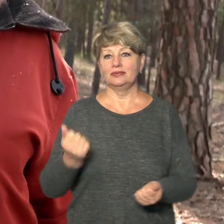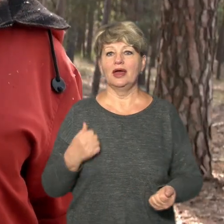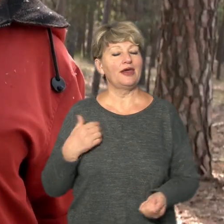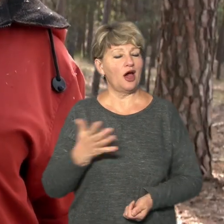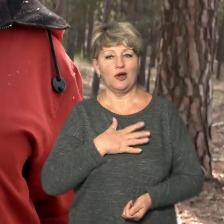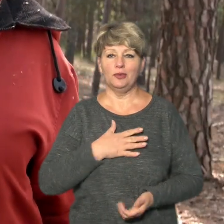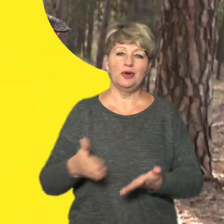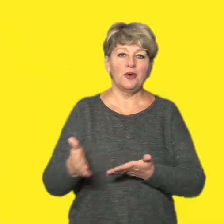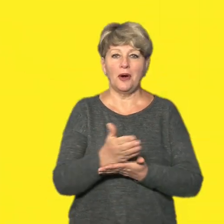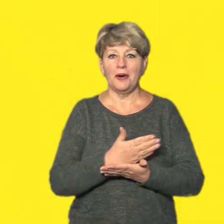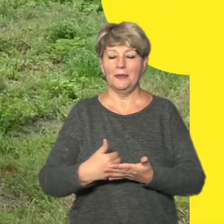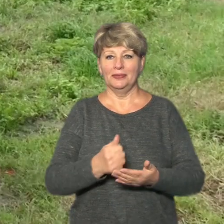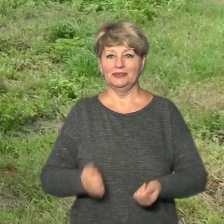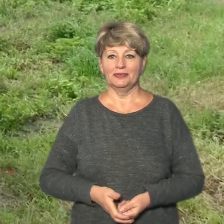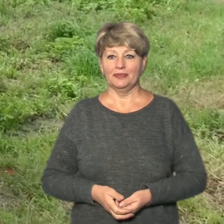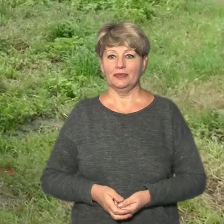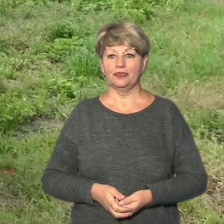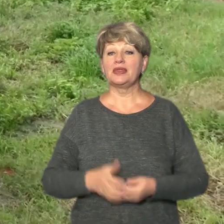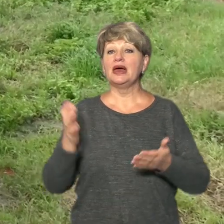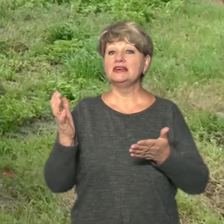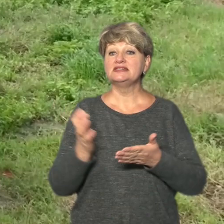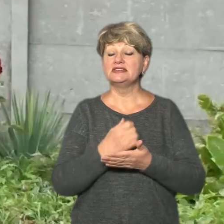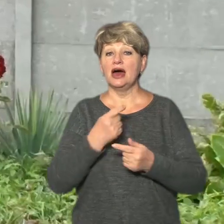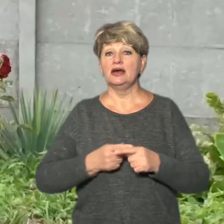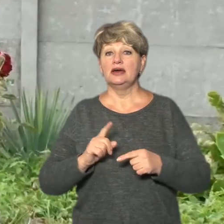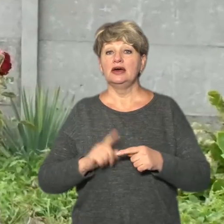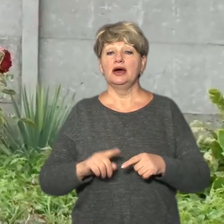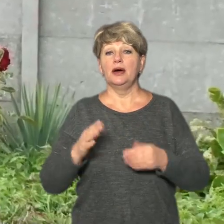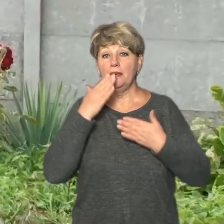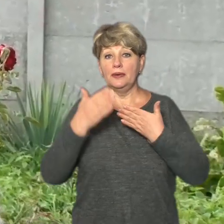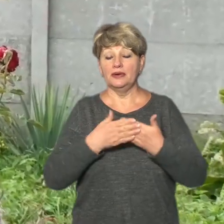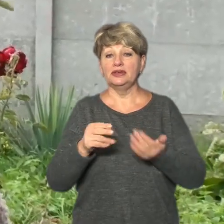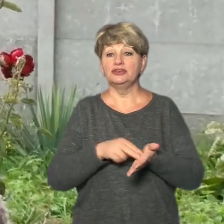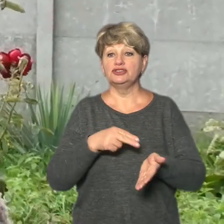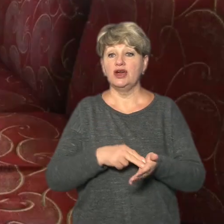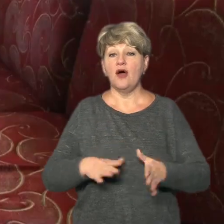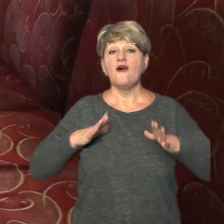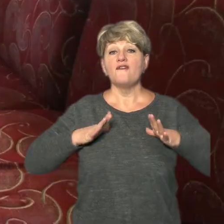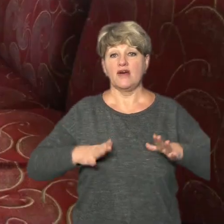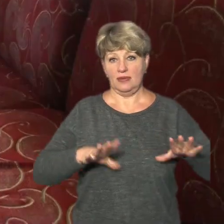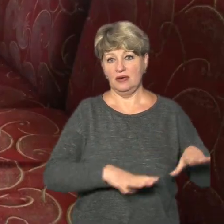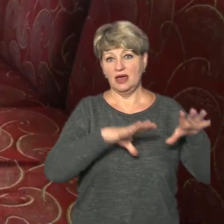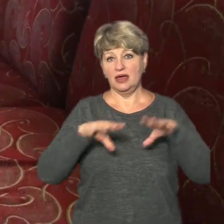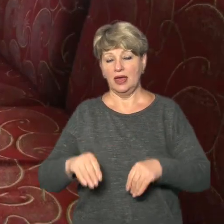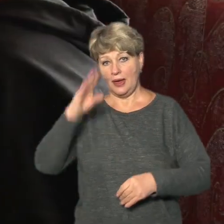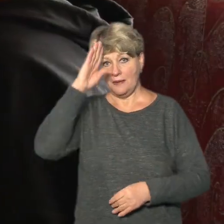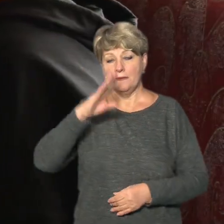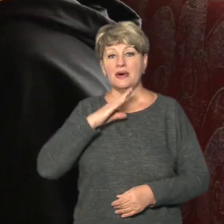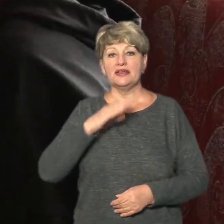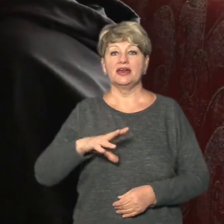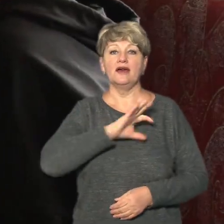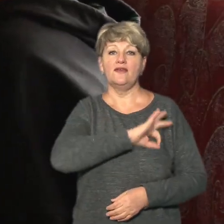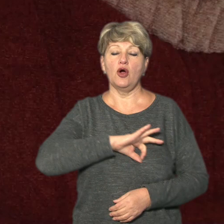такий Адреналін знайшли прихисток в селі поблизу Черкас про вимушений переїзд батьків вихователів будинку